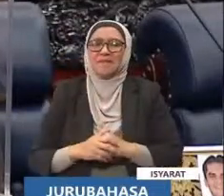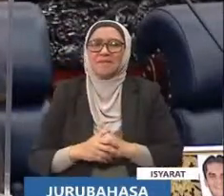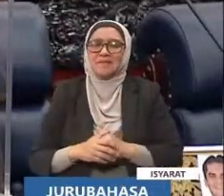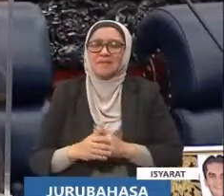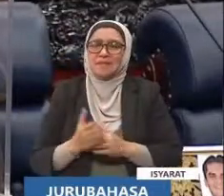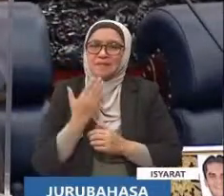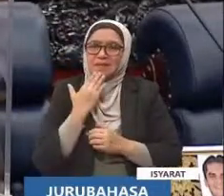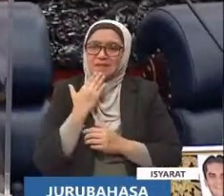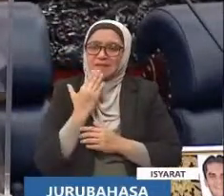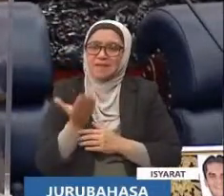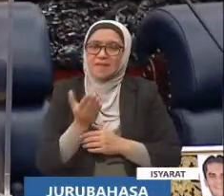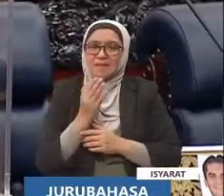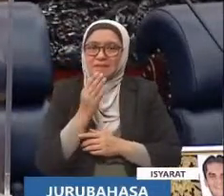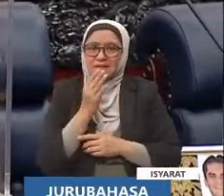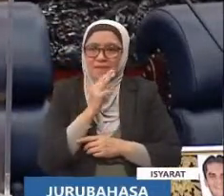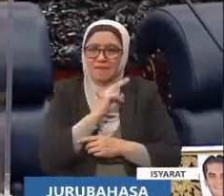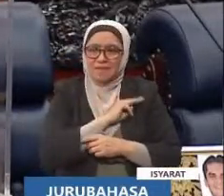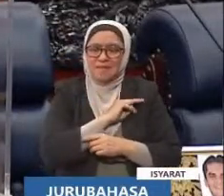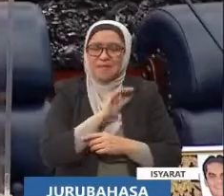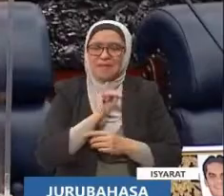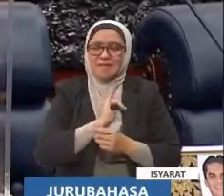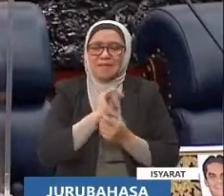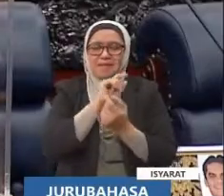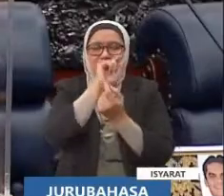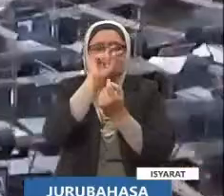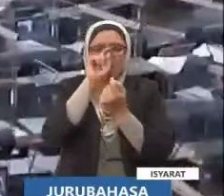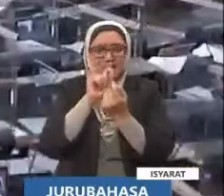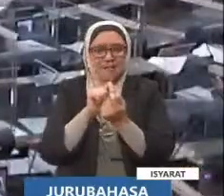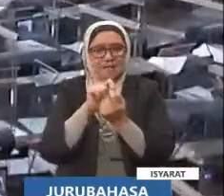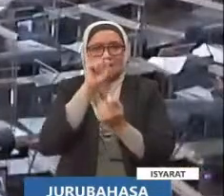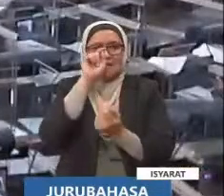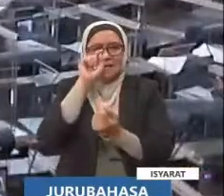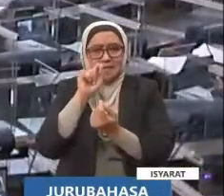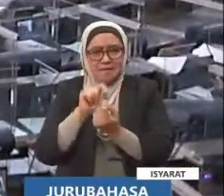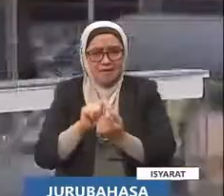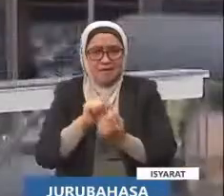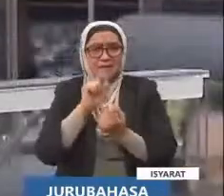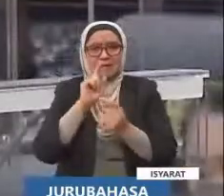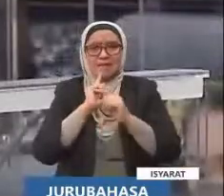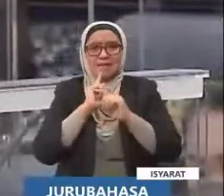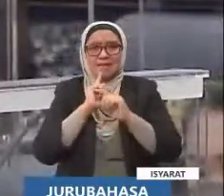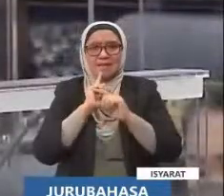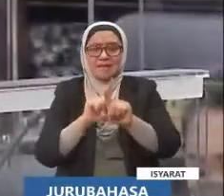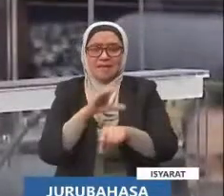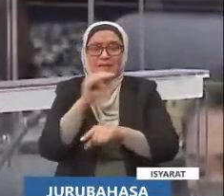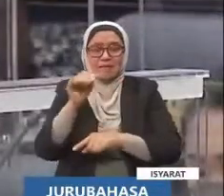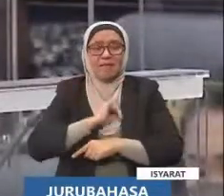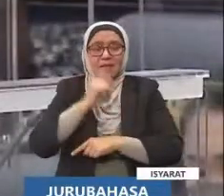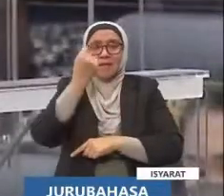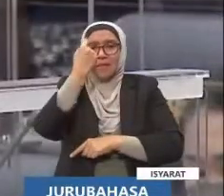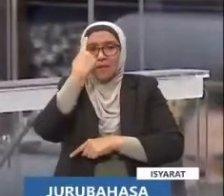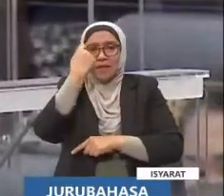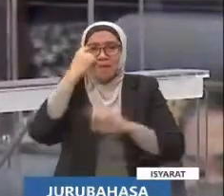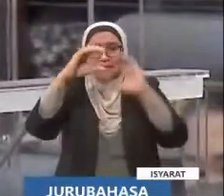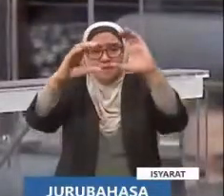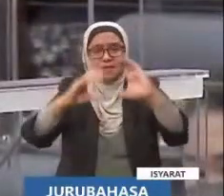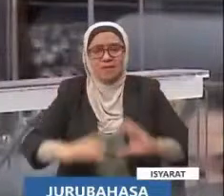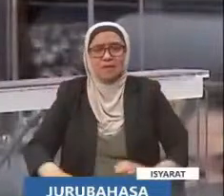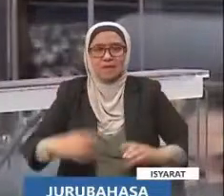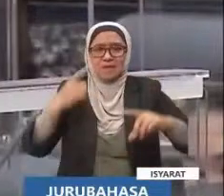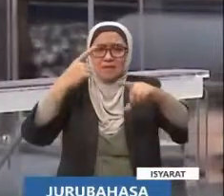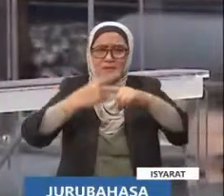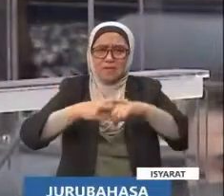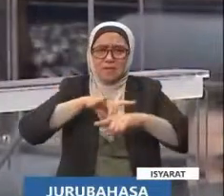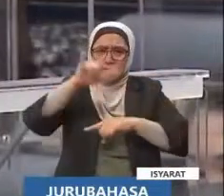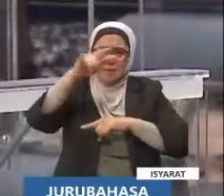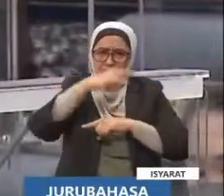cuma kasih yang membuat menteri saya meneliti jawabannya bahwa menteri Saya memang paham mekanisme khusus desain ini tetapi bagi saya di